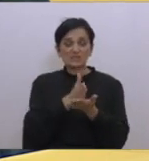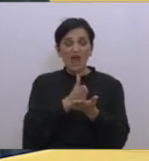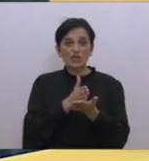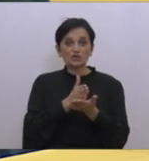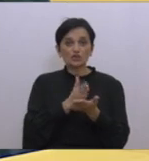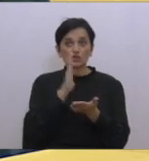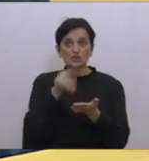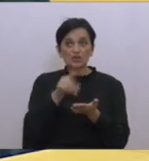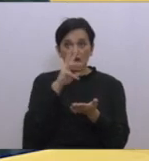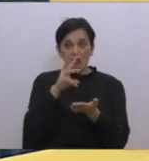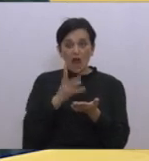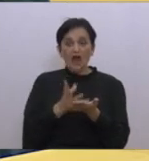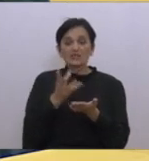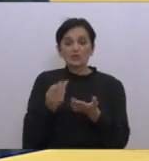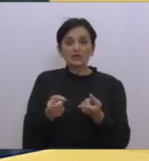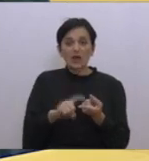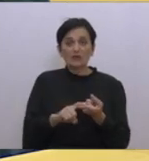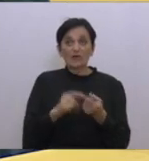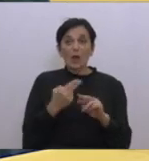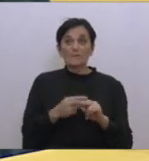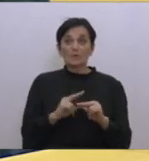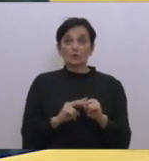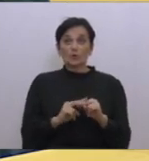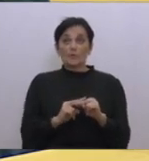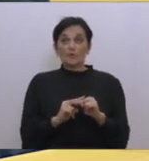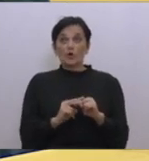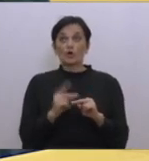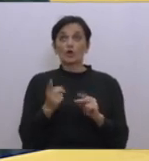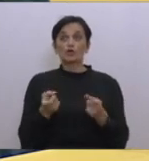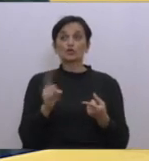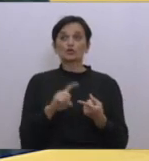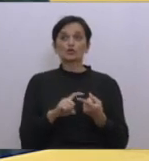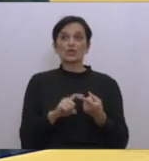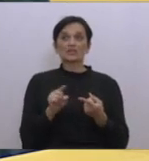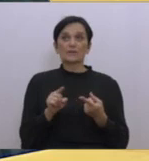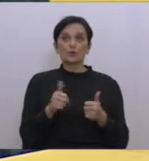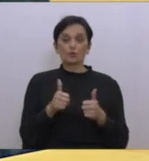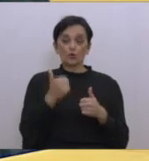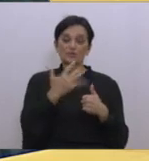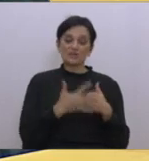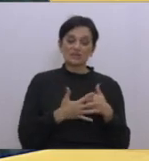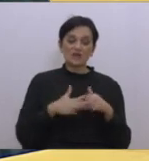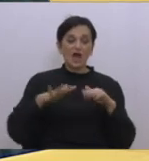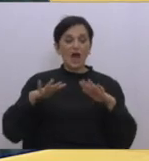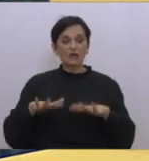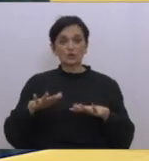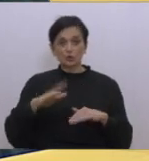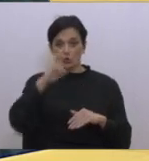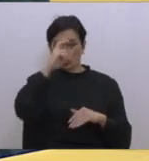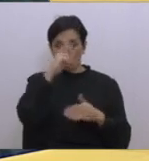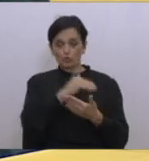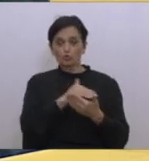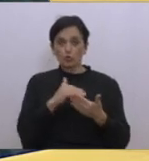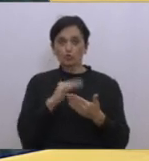იქნებოდა, ანაზღაურებასთან იქნებოდა დაკავშირებული. ამიტომ ამის შესახებ როგორც ცენტრალურ, ასევე ადგილობრივ ხელისუფლების